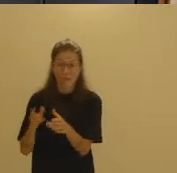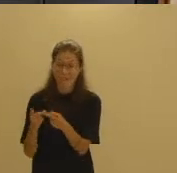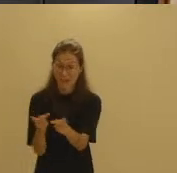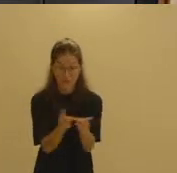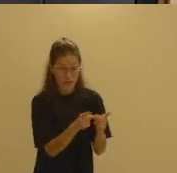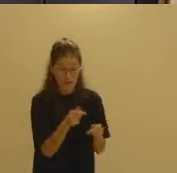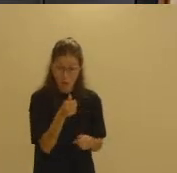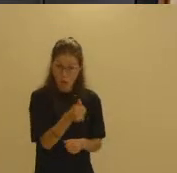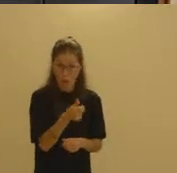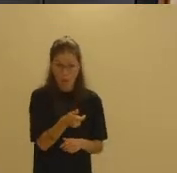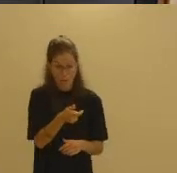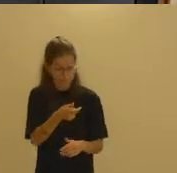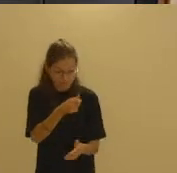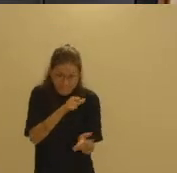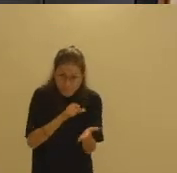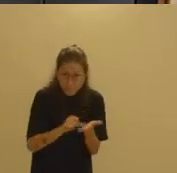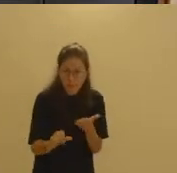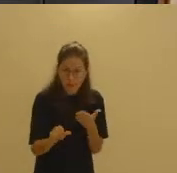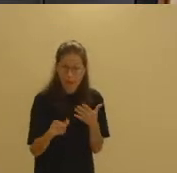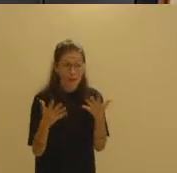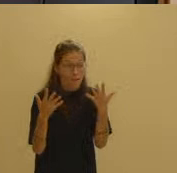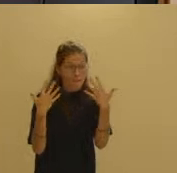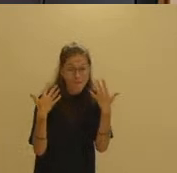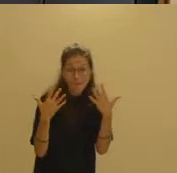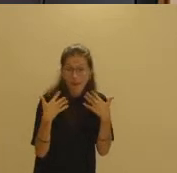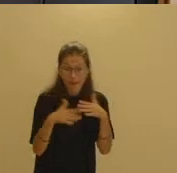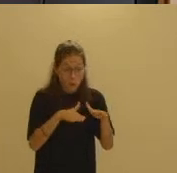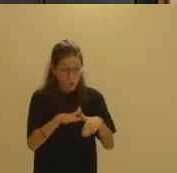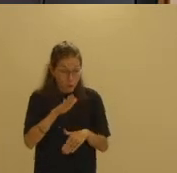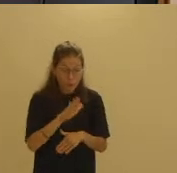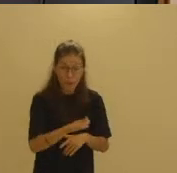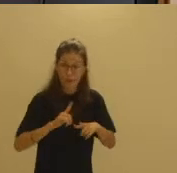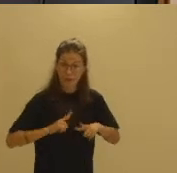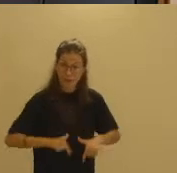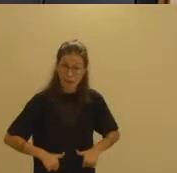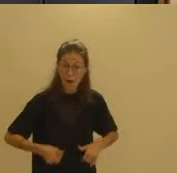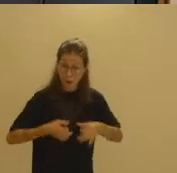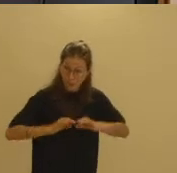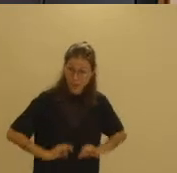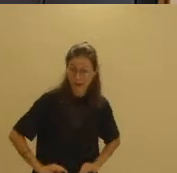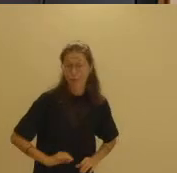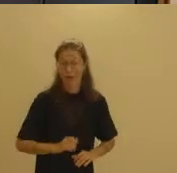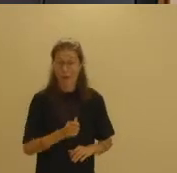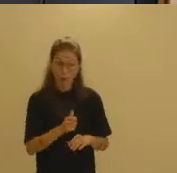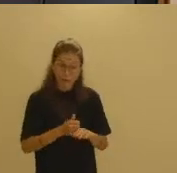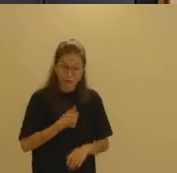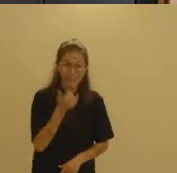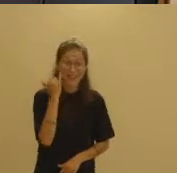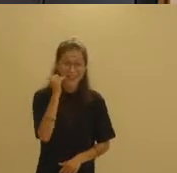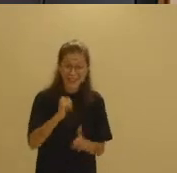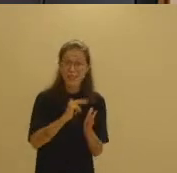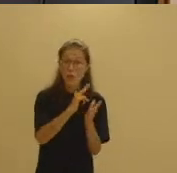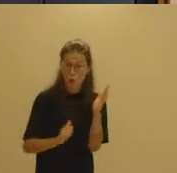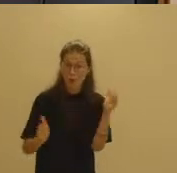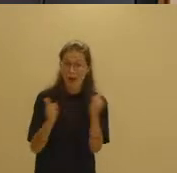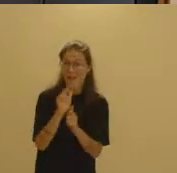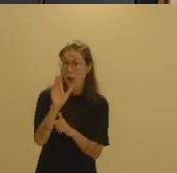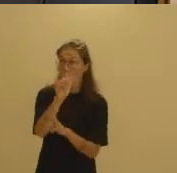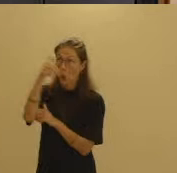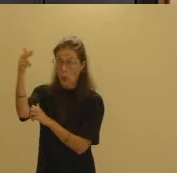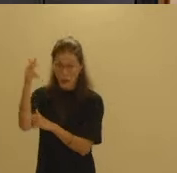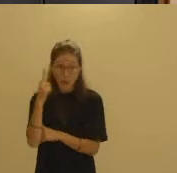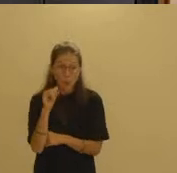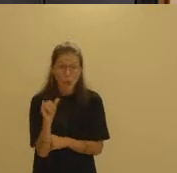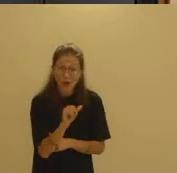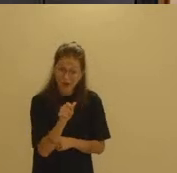en charge des dépenses de fonctionnement des classes primaires privées sous contrat d'association pour les